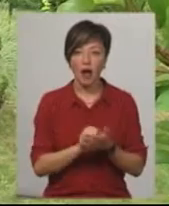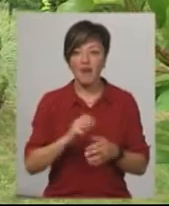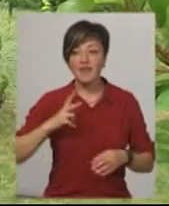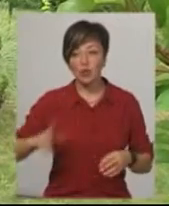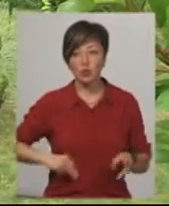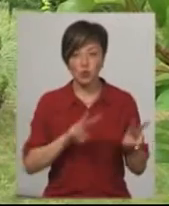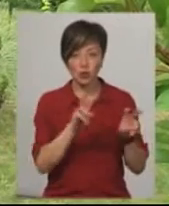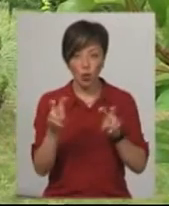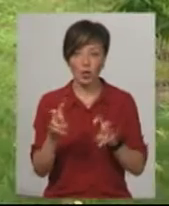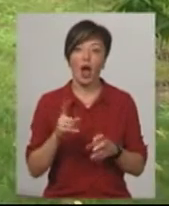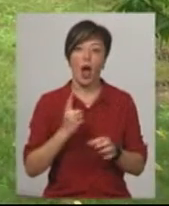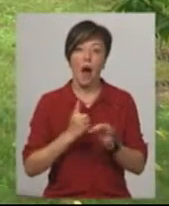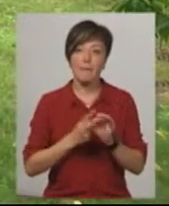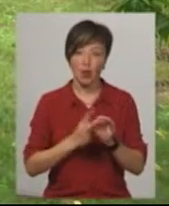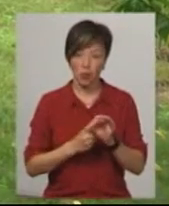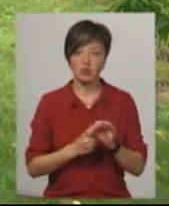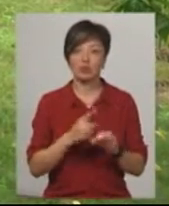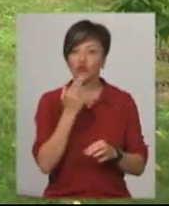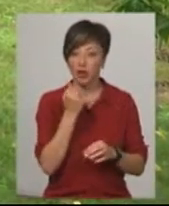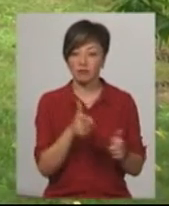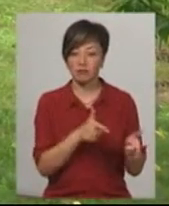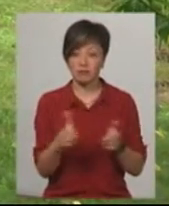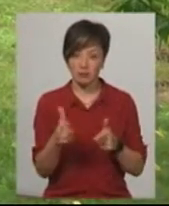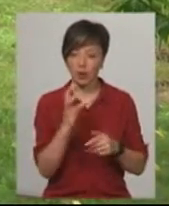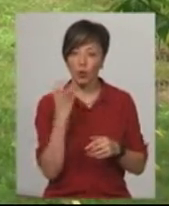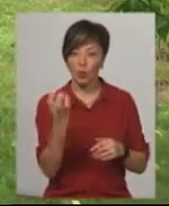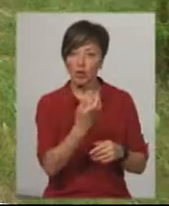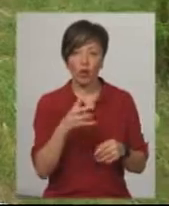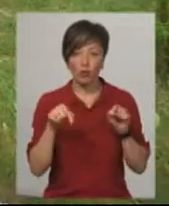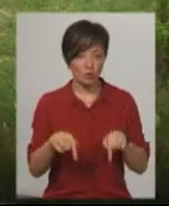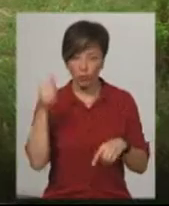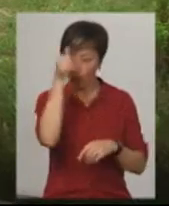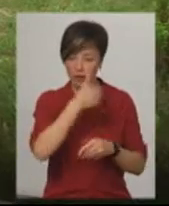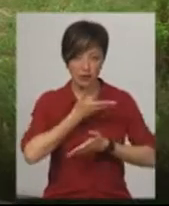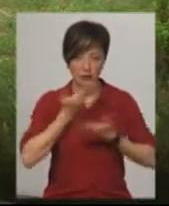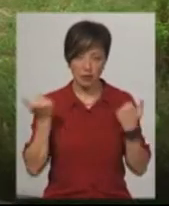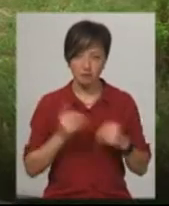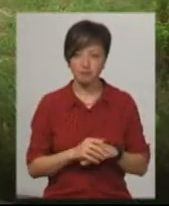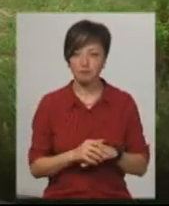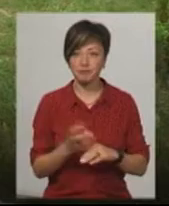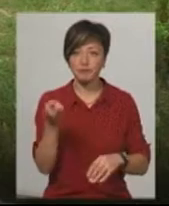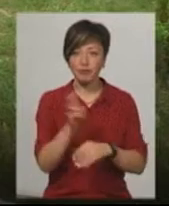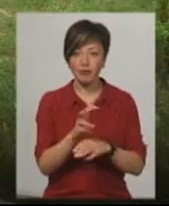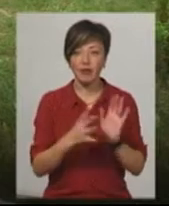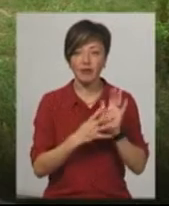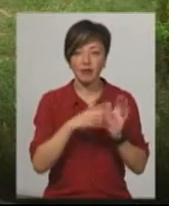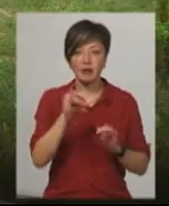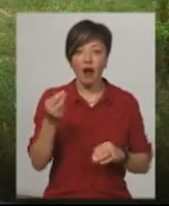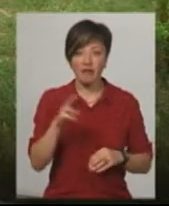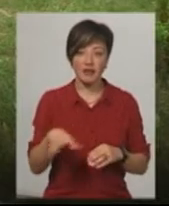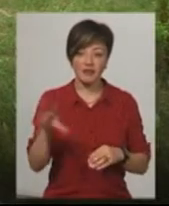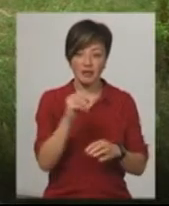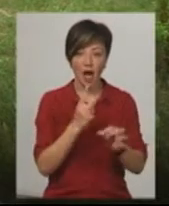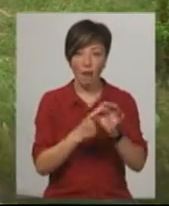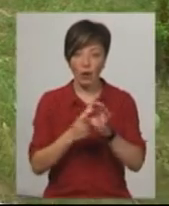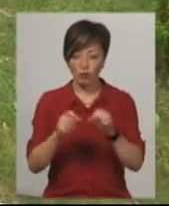року відкривав абрикосовий сезон. Уже в червні на ньому дозрівали плоди, та не цього року. Прийшли 9 травня, всі плоди